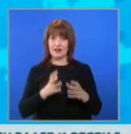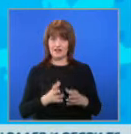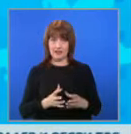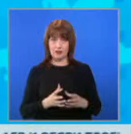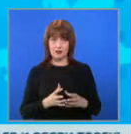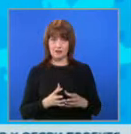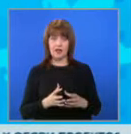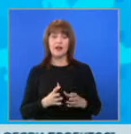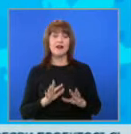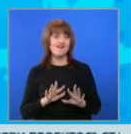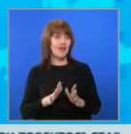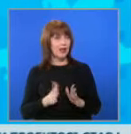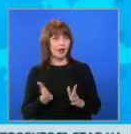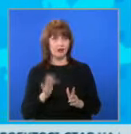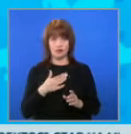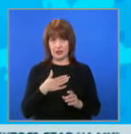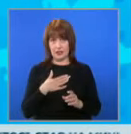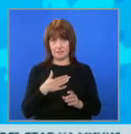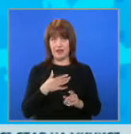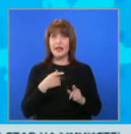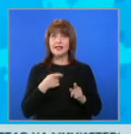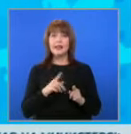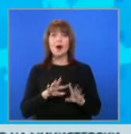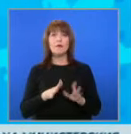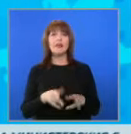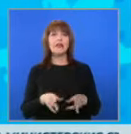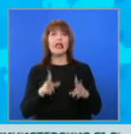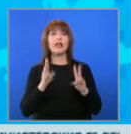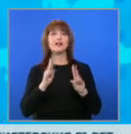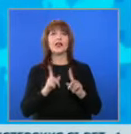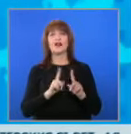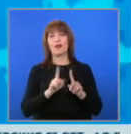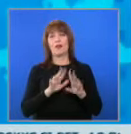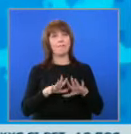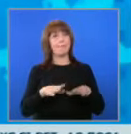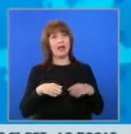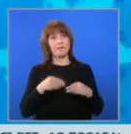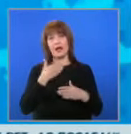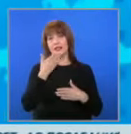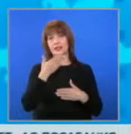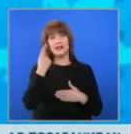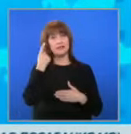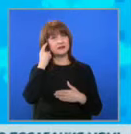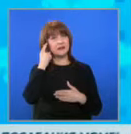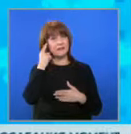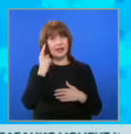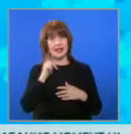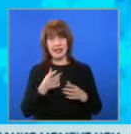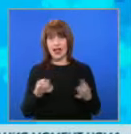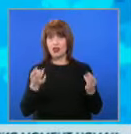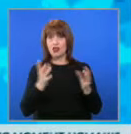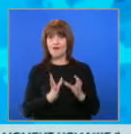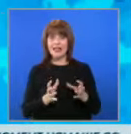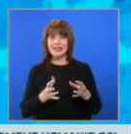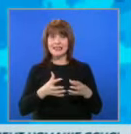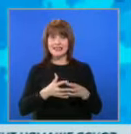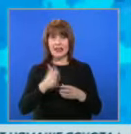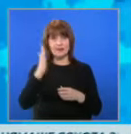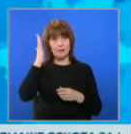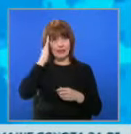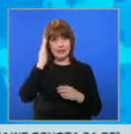правителство е вероятно ще има. Те определиха решението като неприемливо и изразиха съмнения дали новият състав на